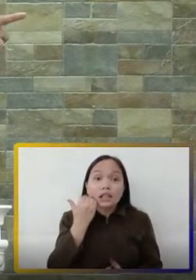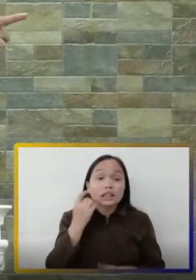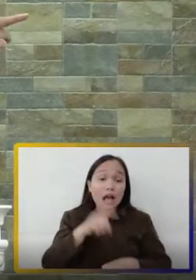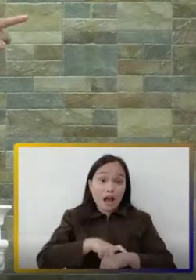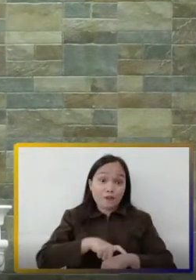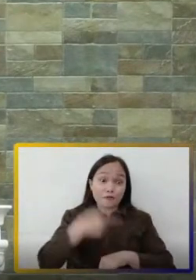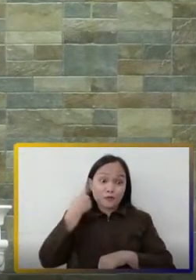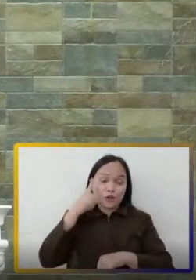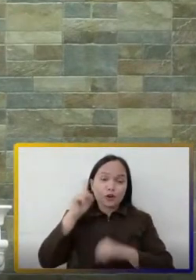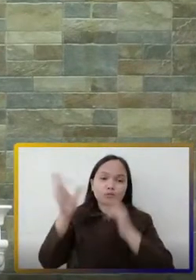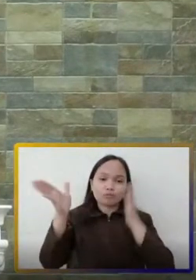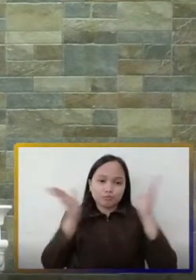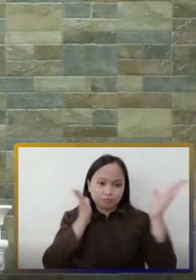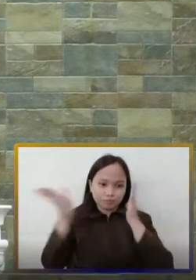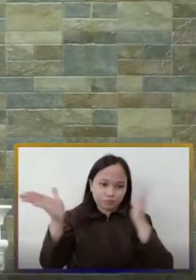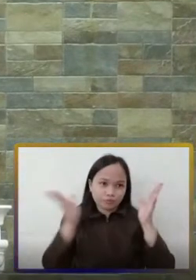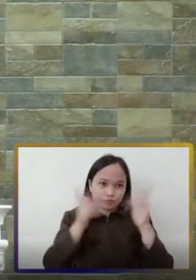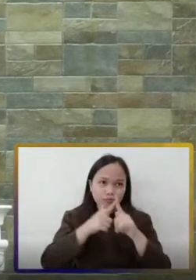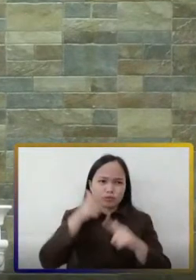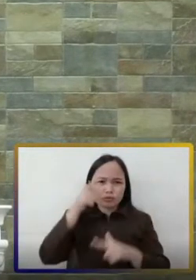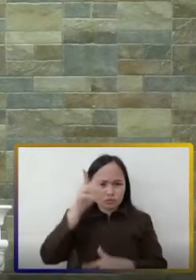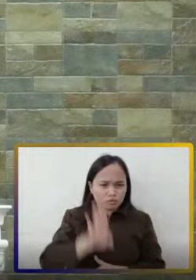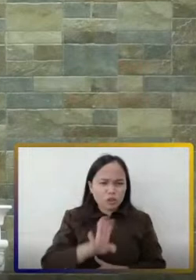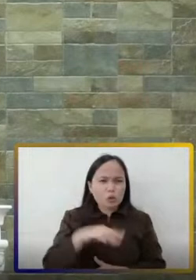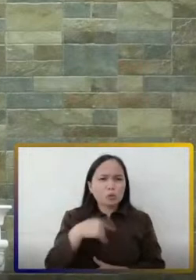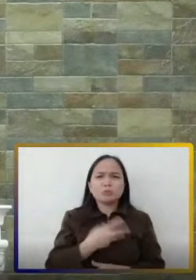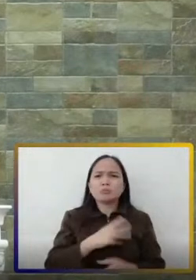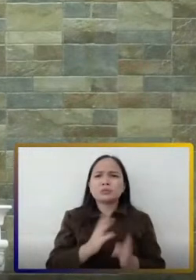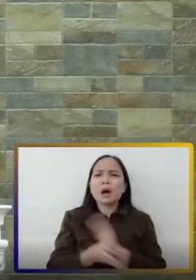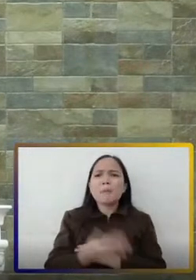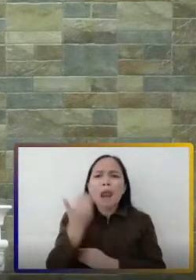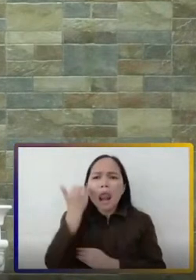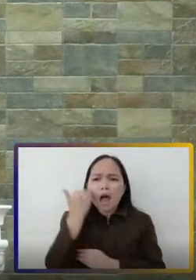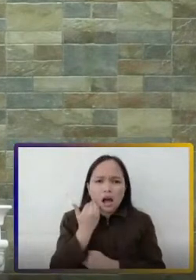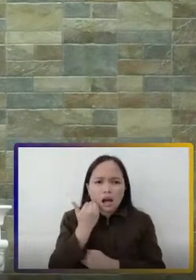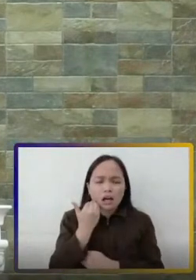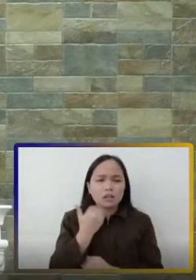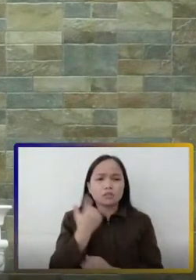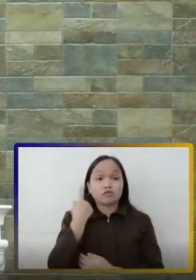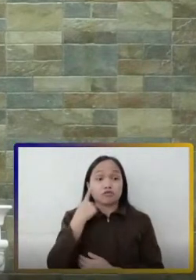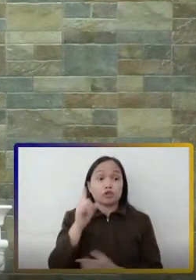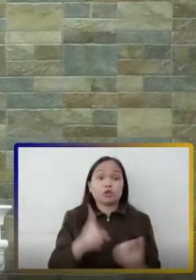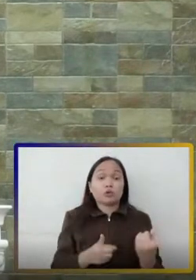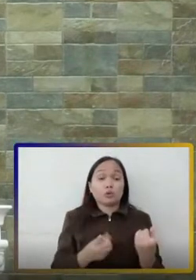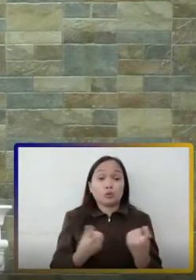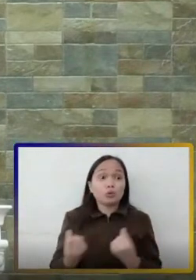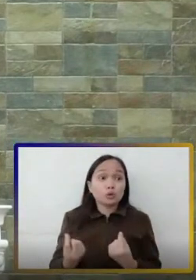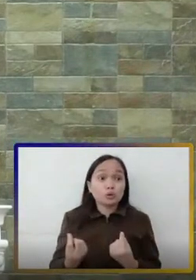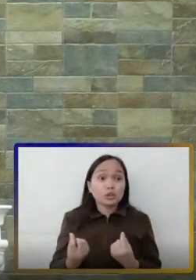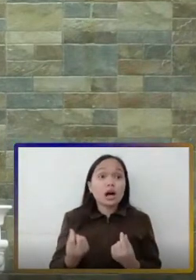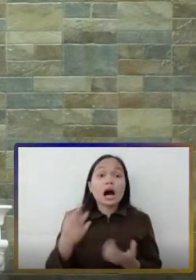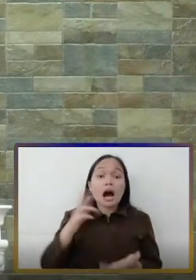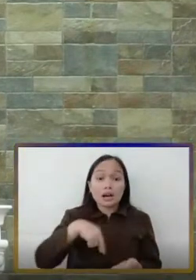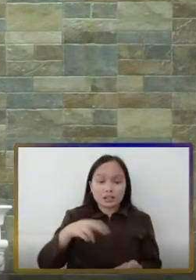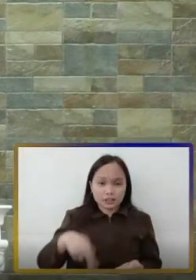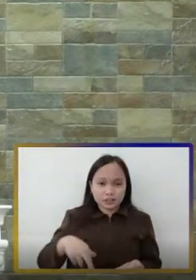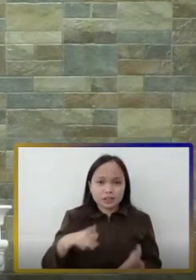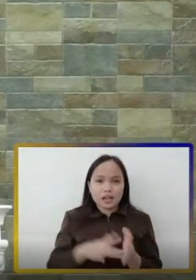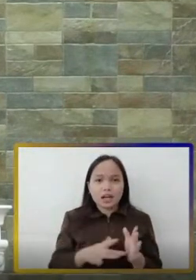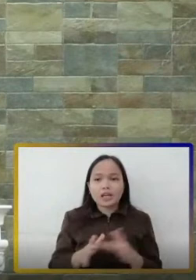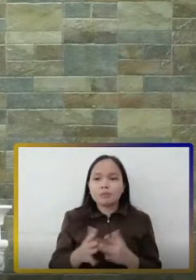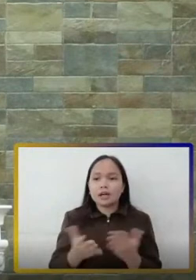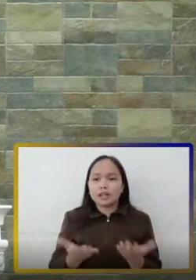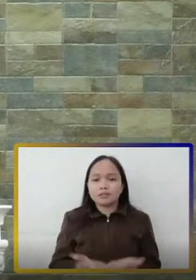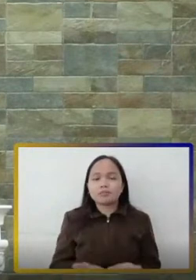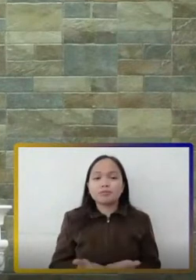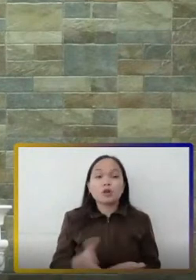paglingkod sa Panginoon. Kulang na ang panahon natin sa paggawa na sa pagbasa ng Biblia. Kulang